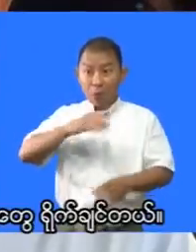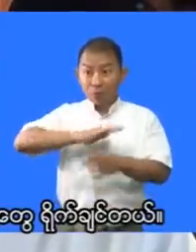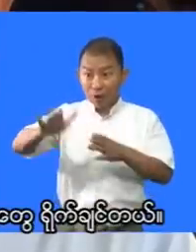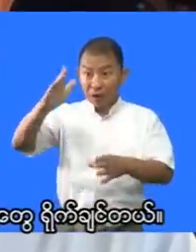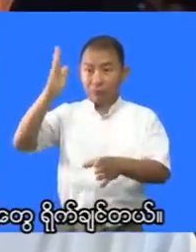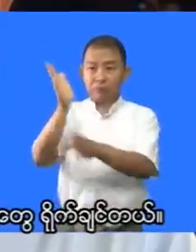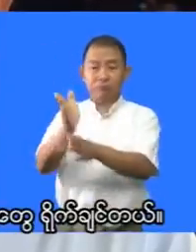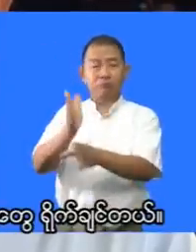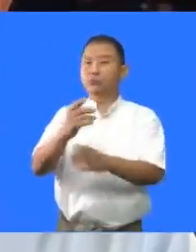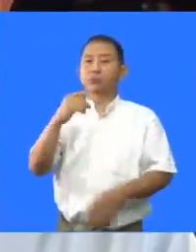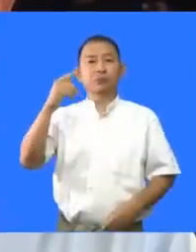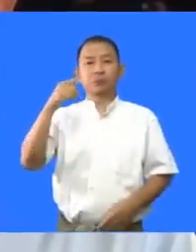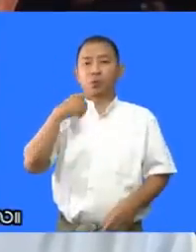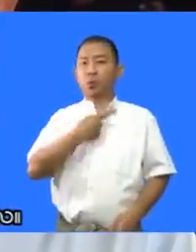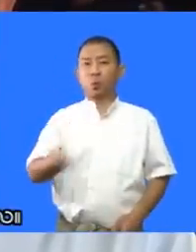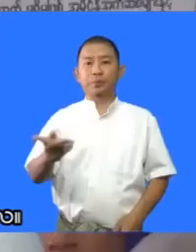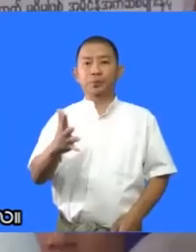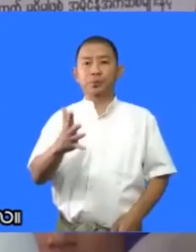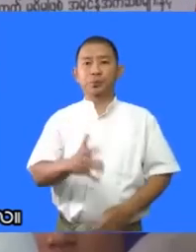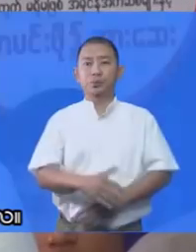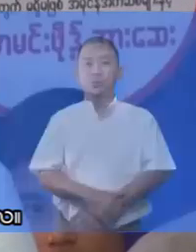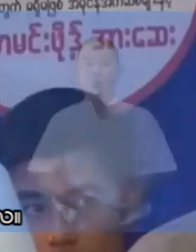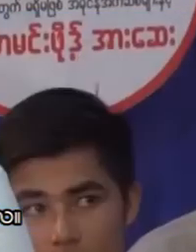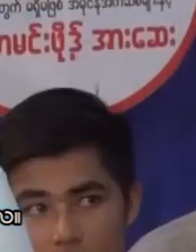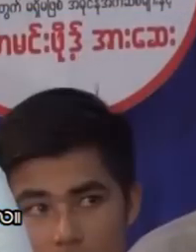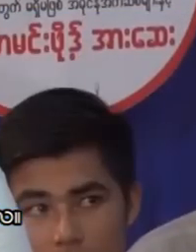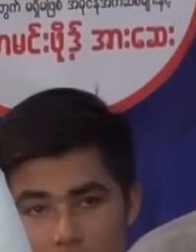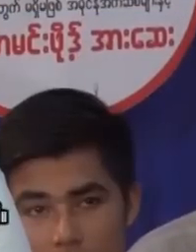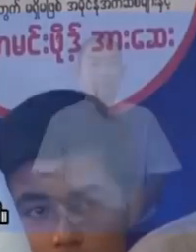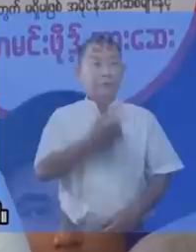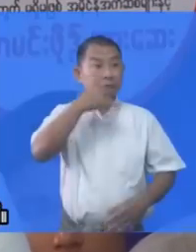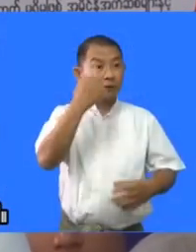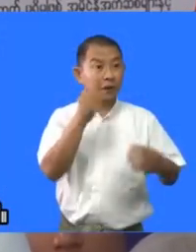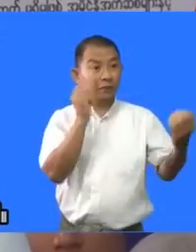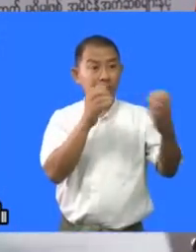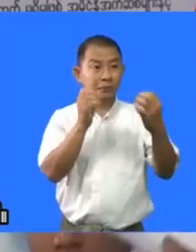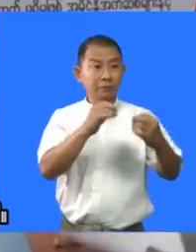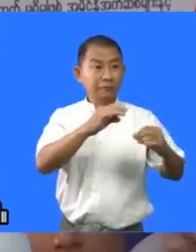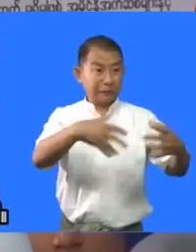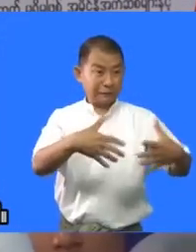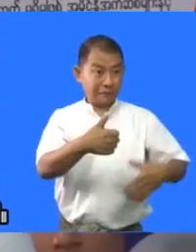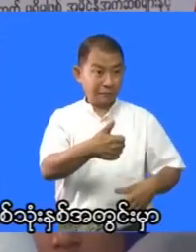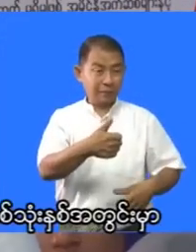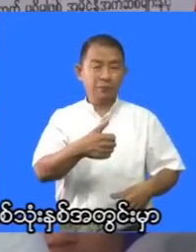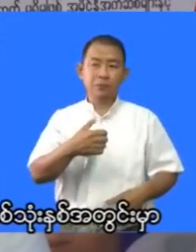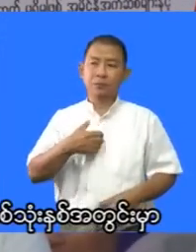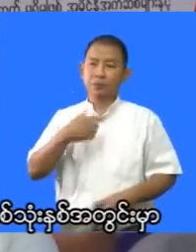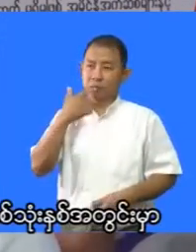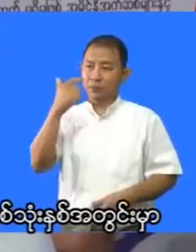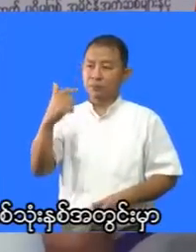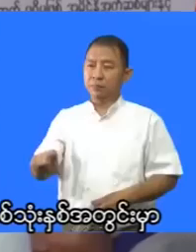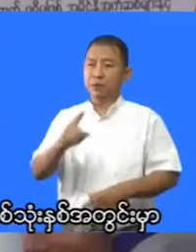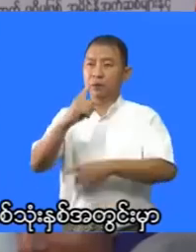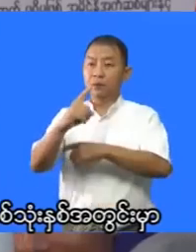တို့ဘက်စိတ်ကောင်းတဲ့ကားလေးတွေရိုက်ချင်တယ်တို့ညာလေပရူဇာငွေပင်ရဲကျွန်တော်တို့မှလည်းပြဿနာလေ ဟောညတိပဲပြောရင်ရောင်းကောင်းတယ ်အခုလောလော